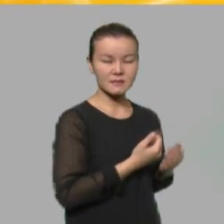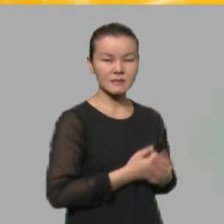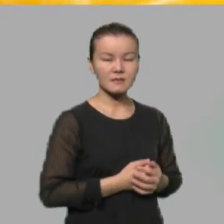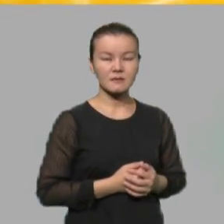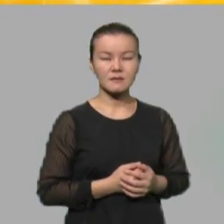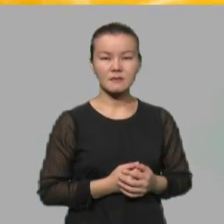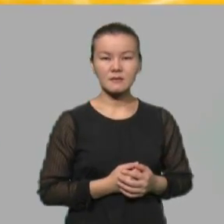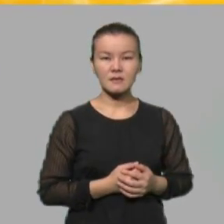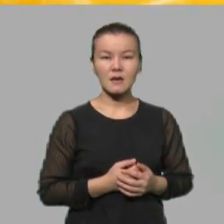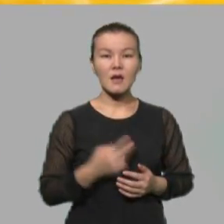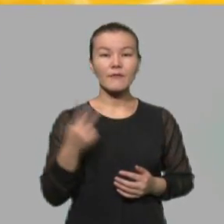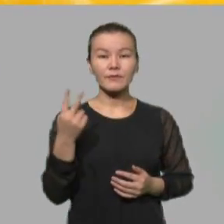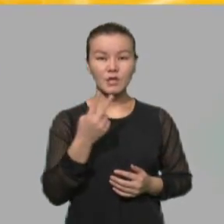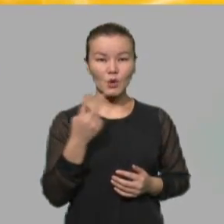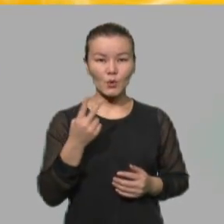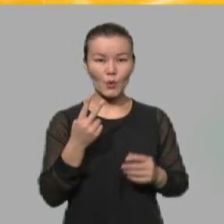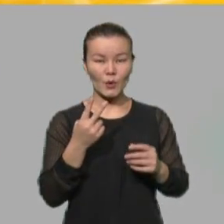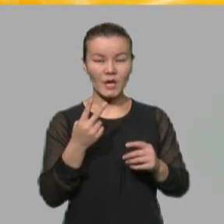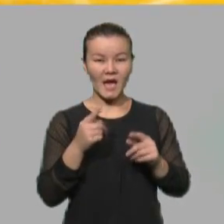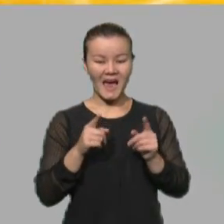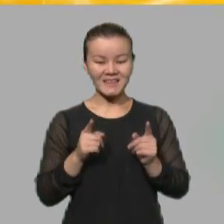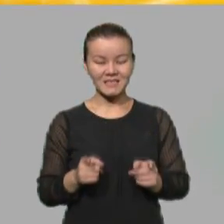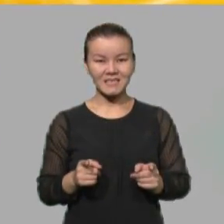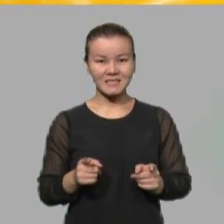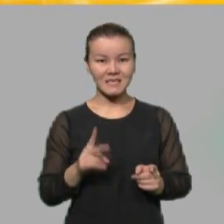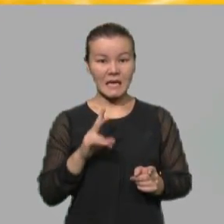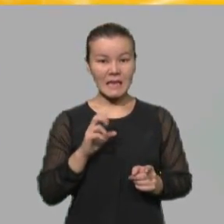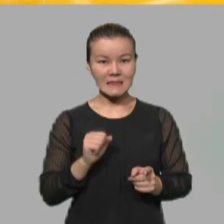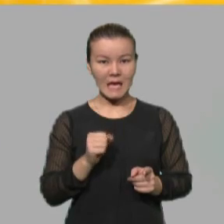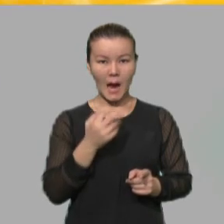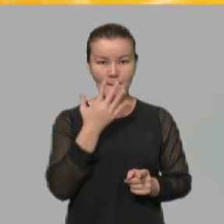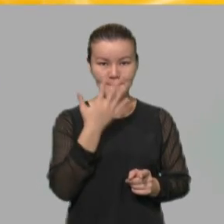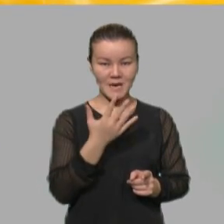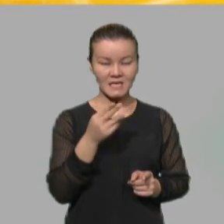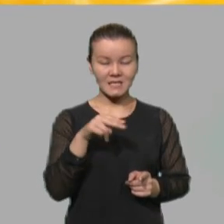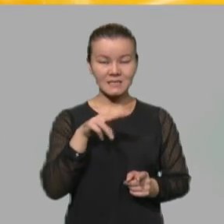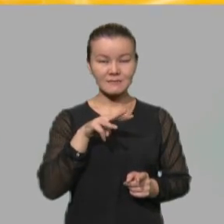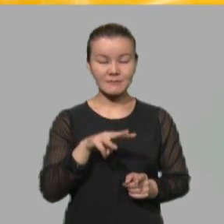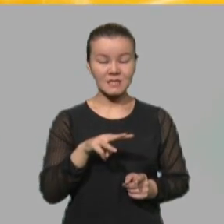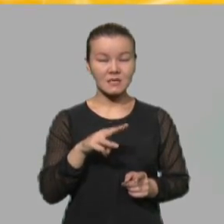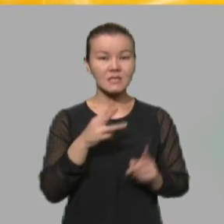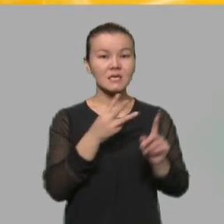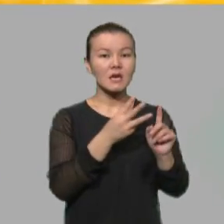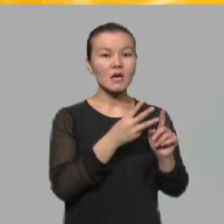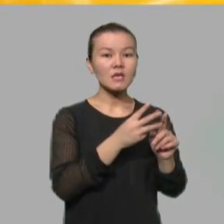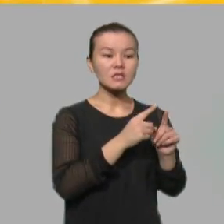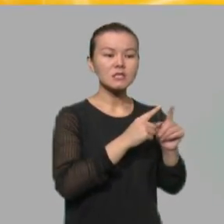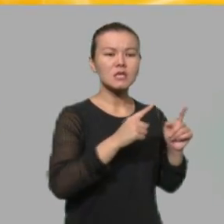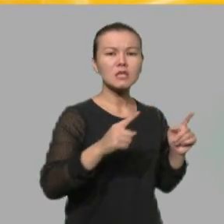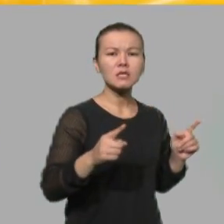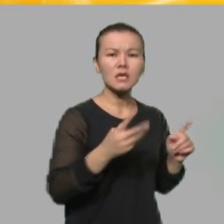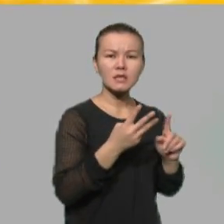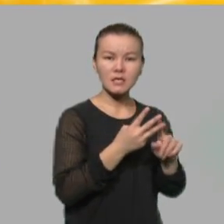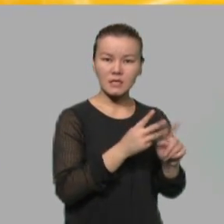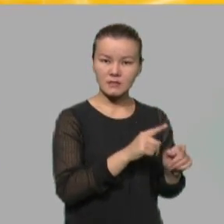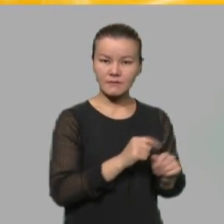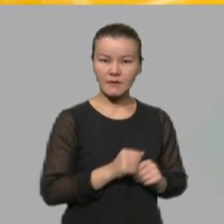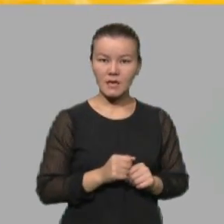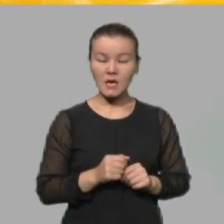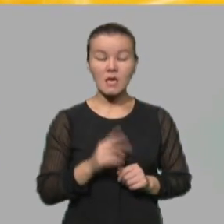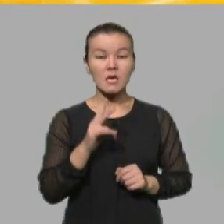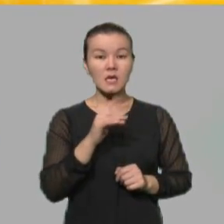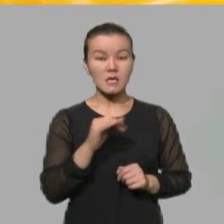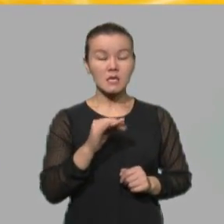Посмотрите, второй отрезок на 5 дециметров длиннее третьего и